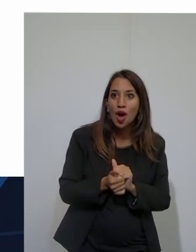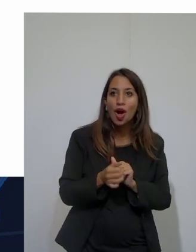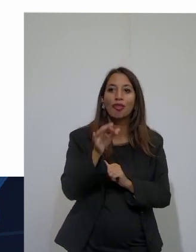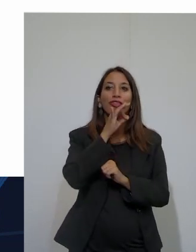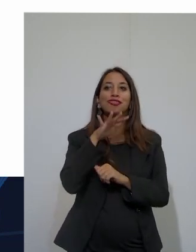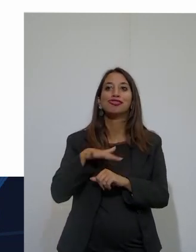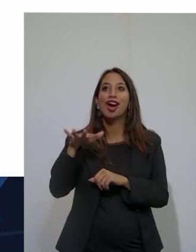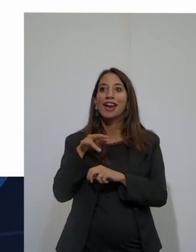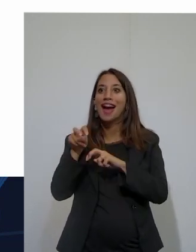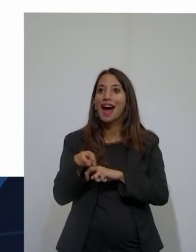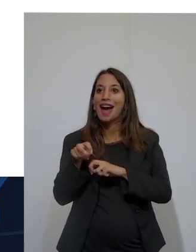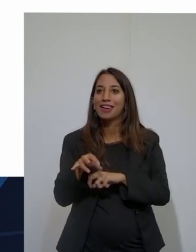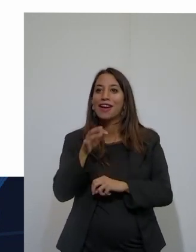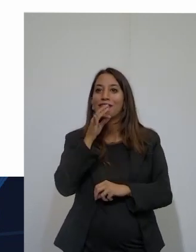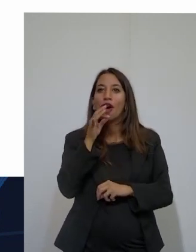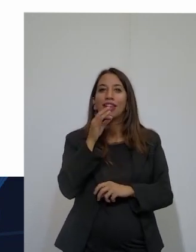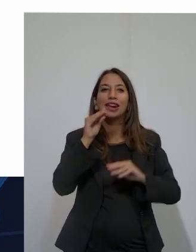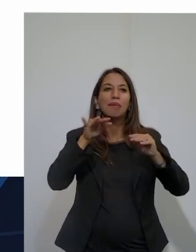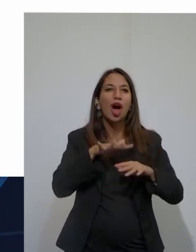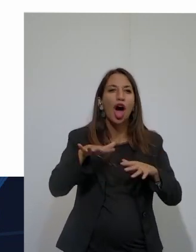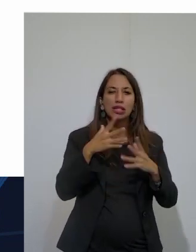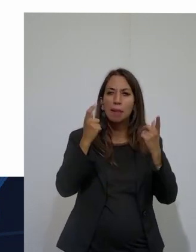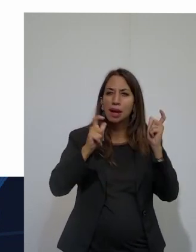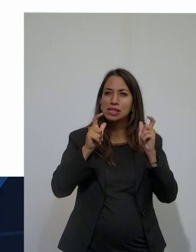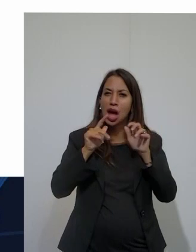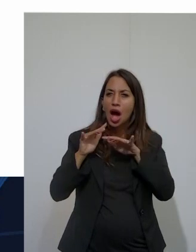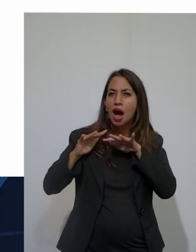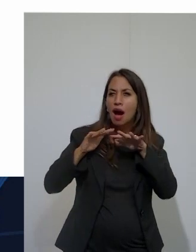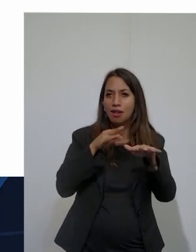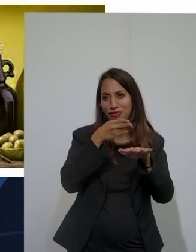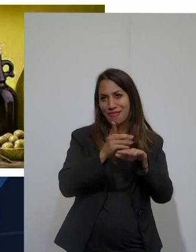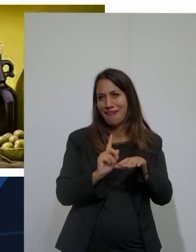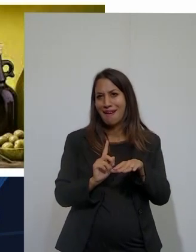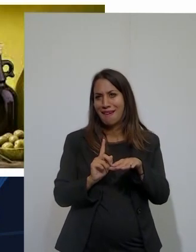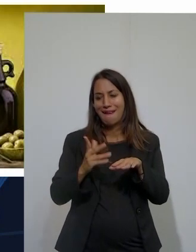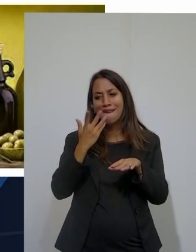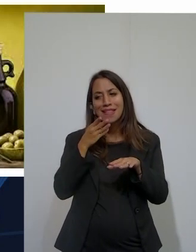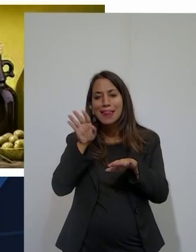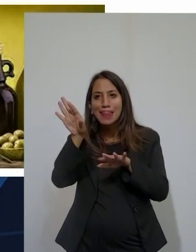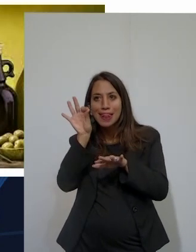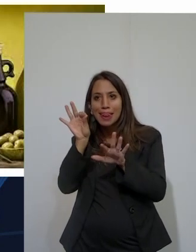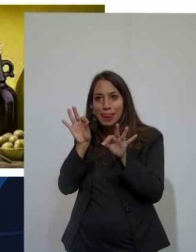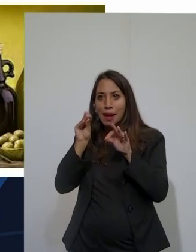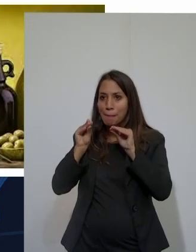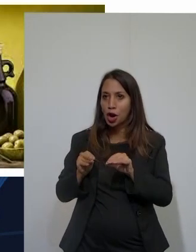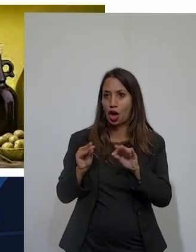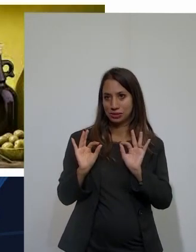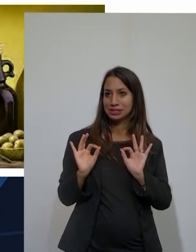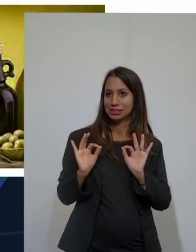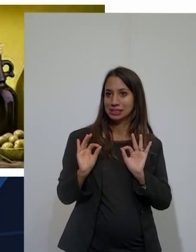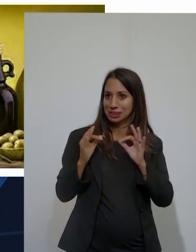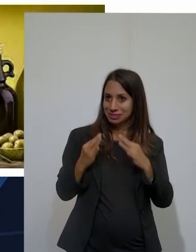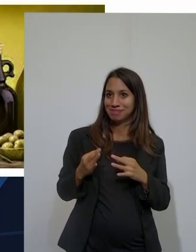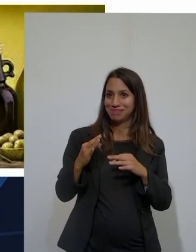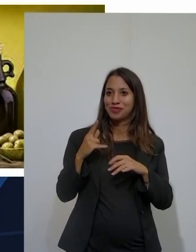un turista di massa, è se vogliamo un turista di elite. È anche